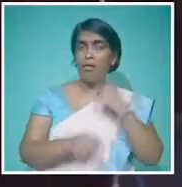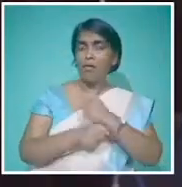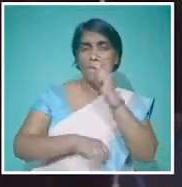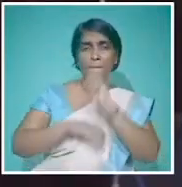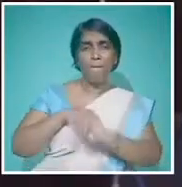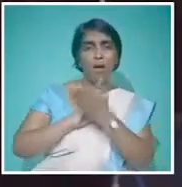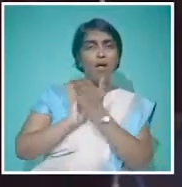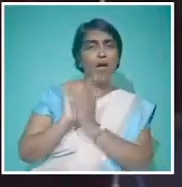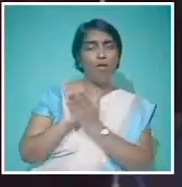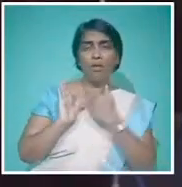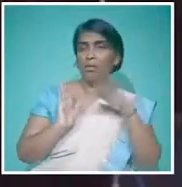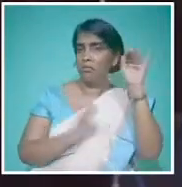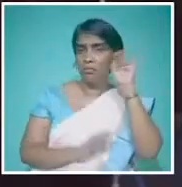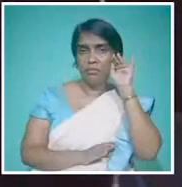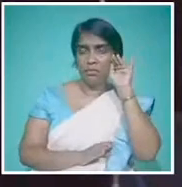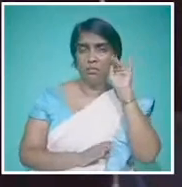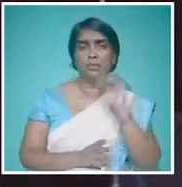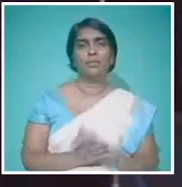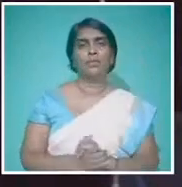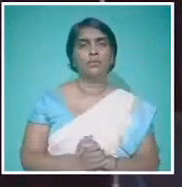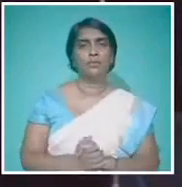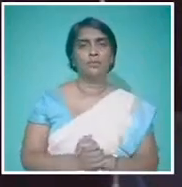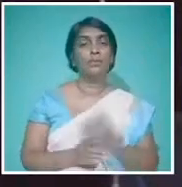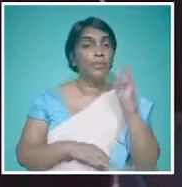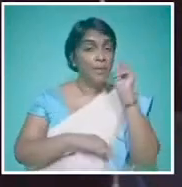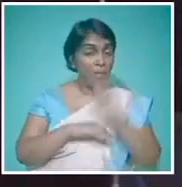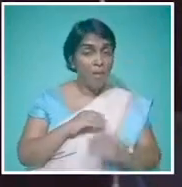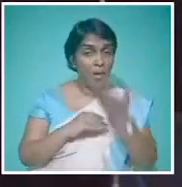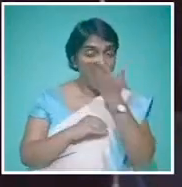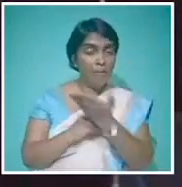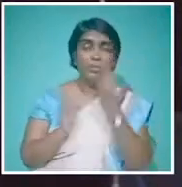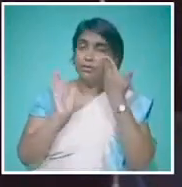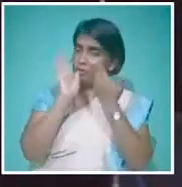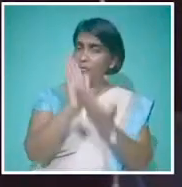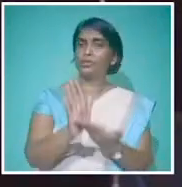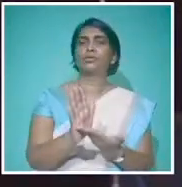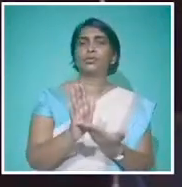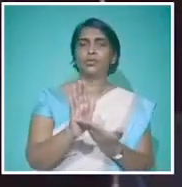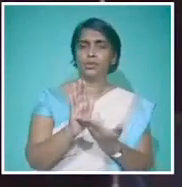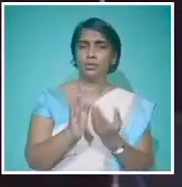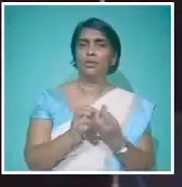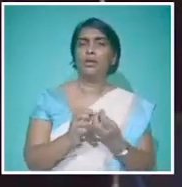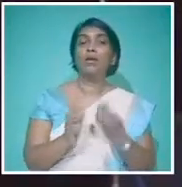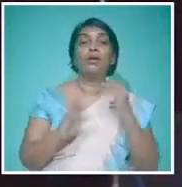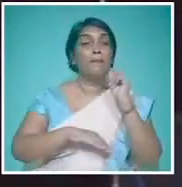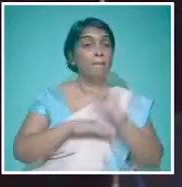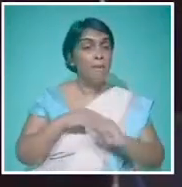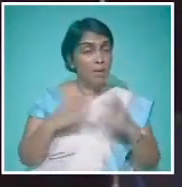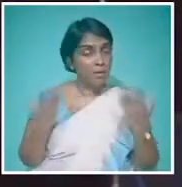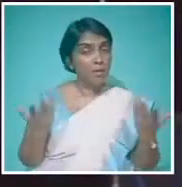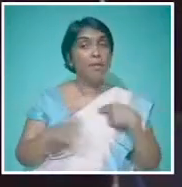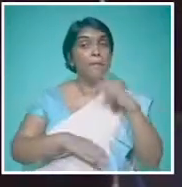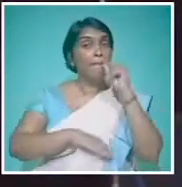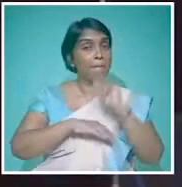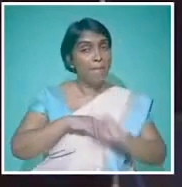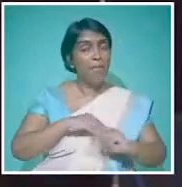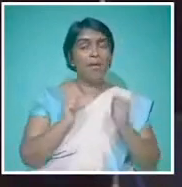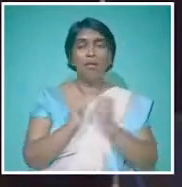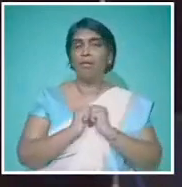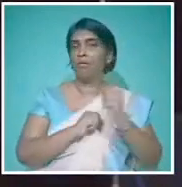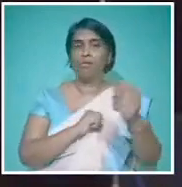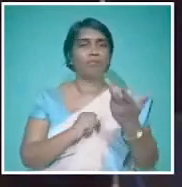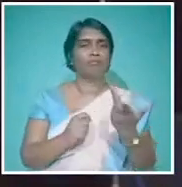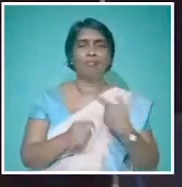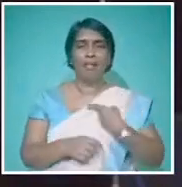සලස්ම මොකද්ද කියලා දැනගන්න. සලස්ම තියනවා නම් ඒක ඉදිරිපත් කරන්න. සැලස්මක් නැත්තං සැලස්මක් නැතුව යන